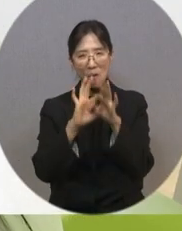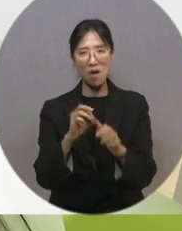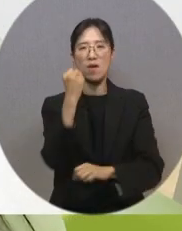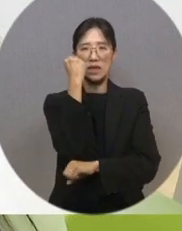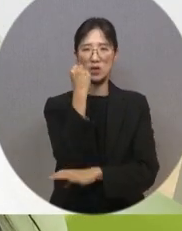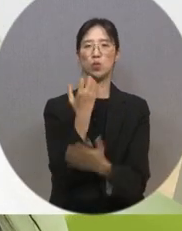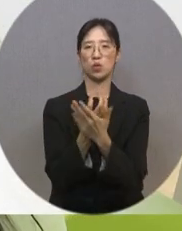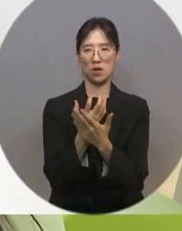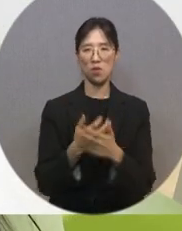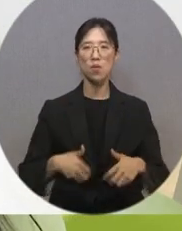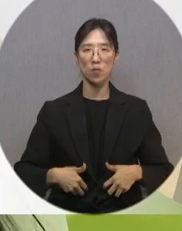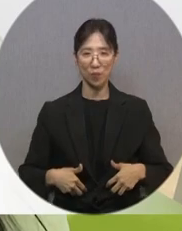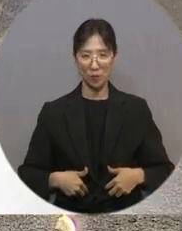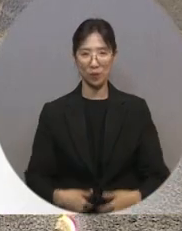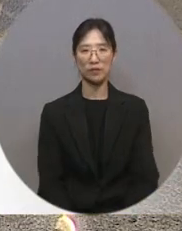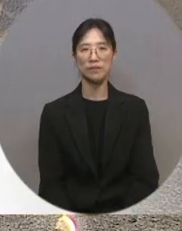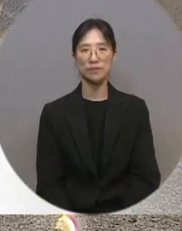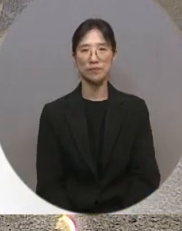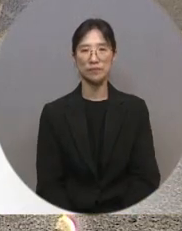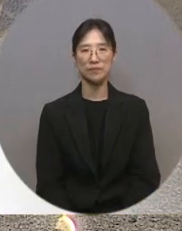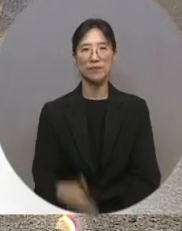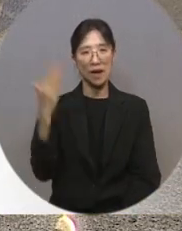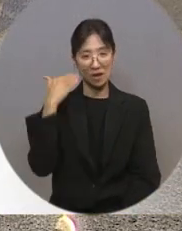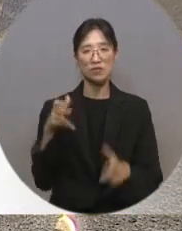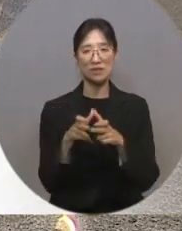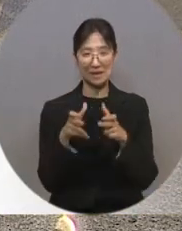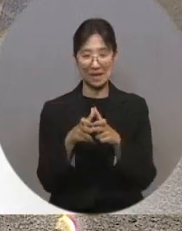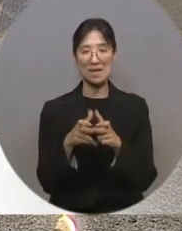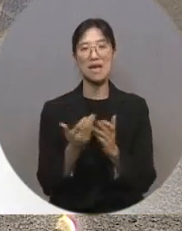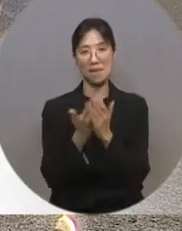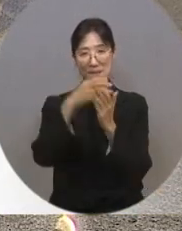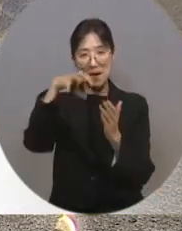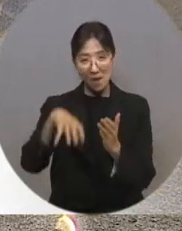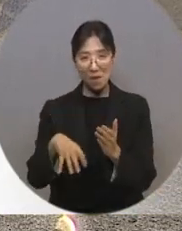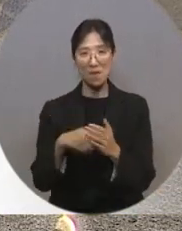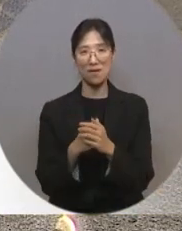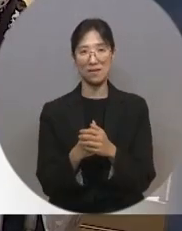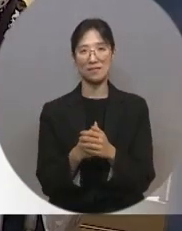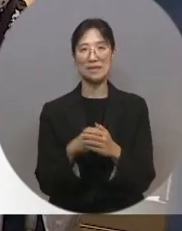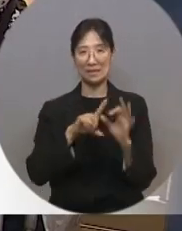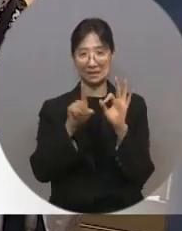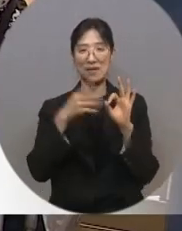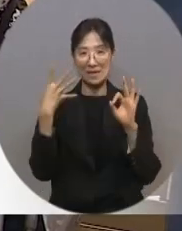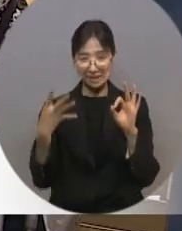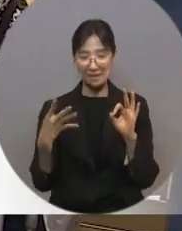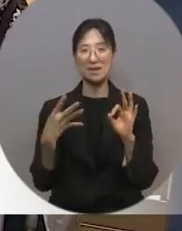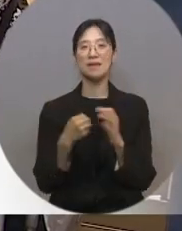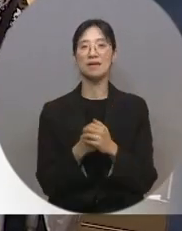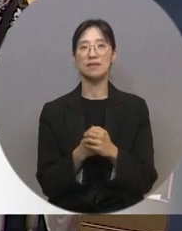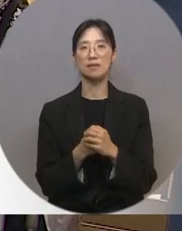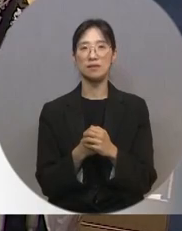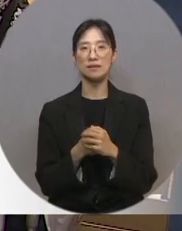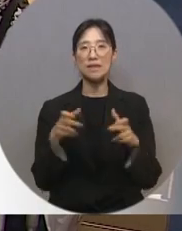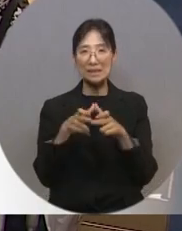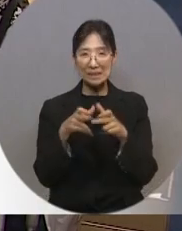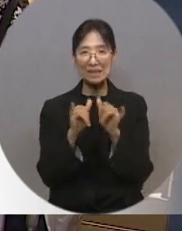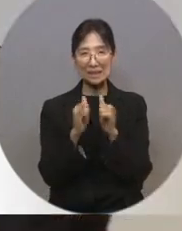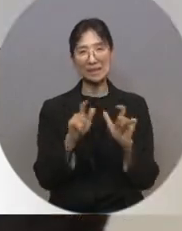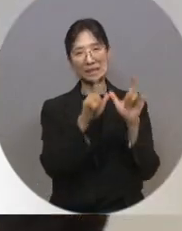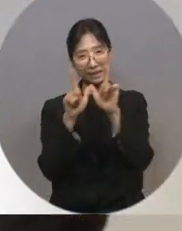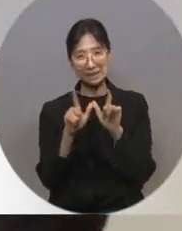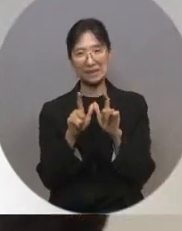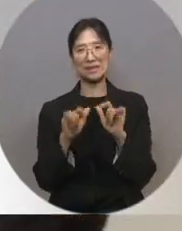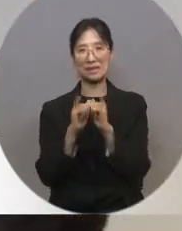자료가 필요합니다. 이에 한국장애인개발원은 지난 4일 대한상공회의소에서 장애인산